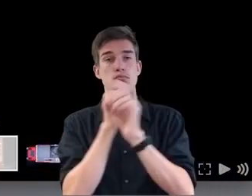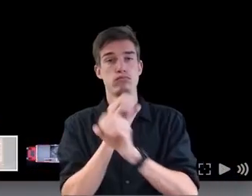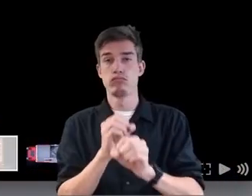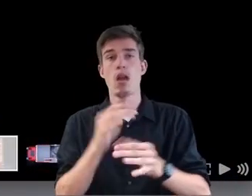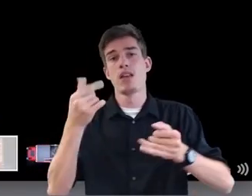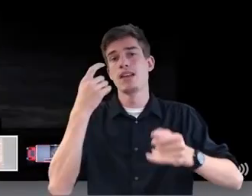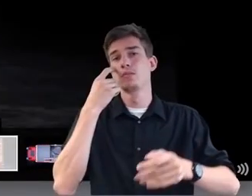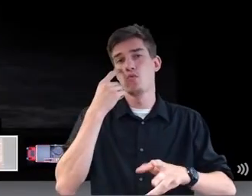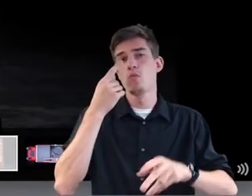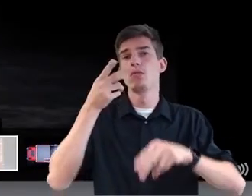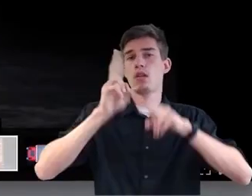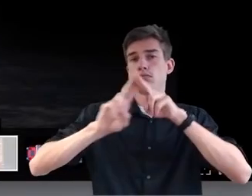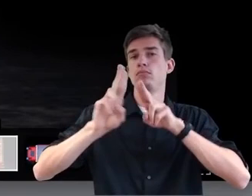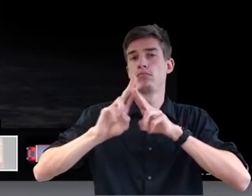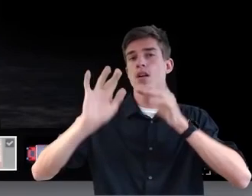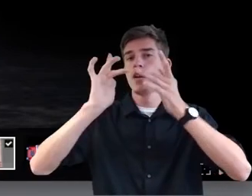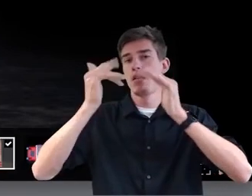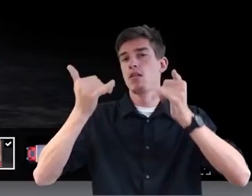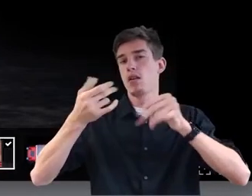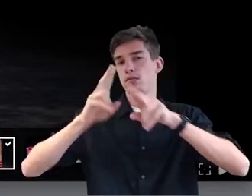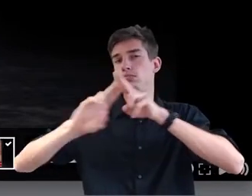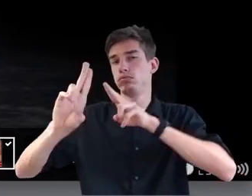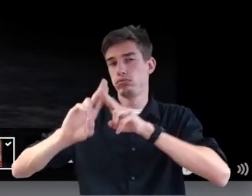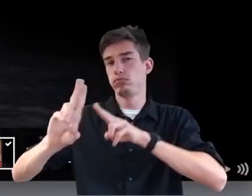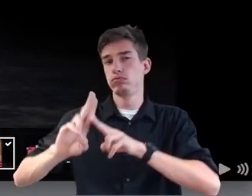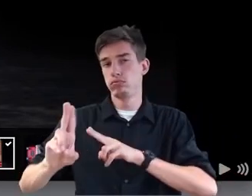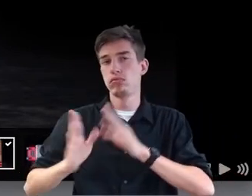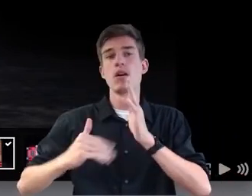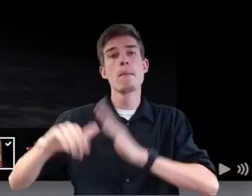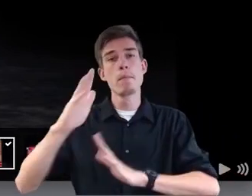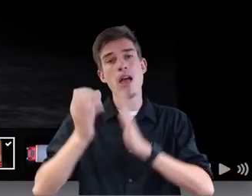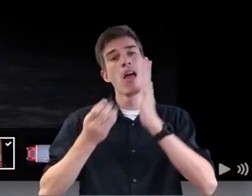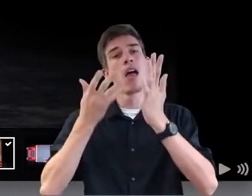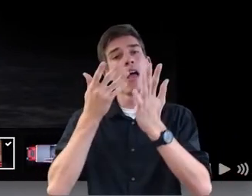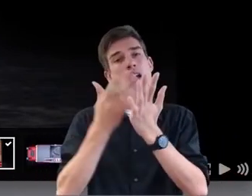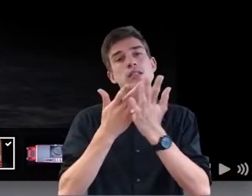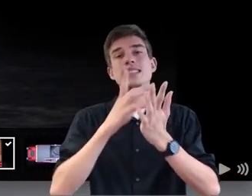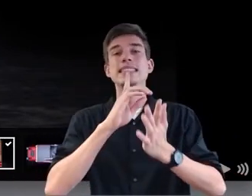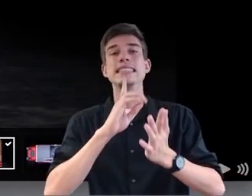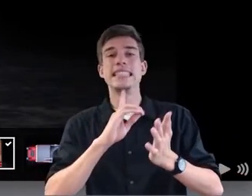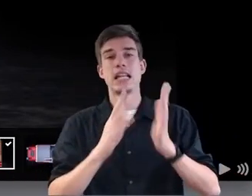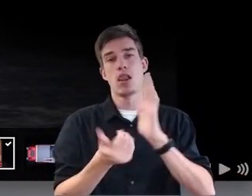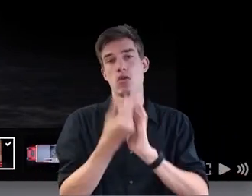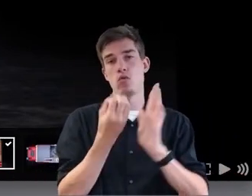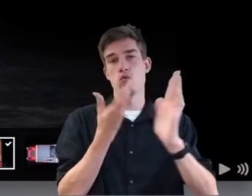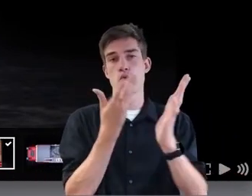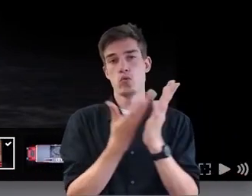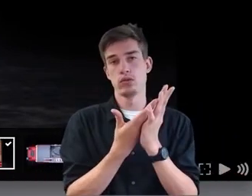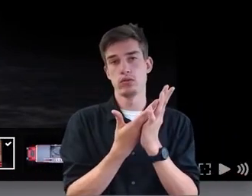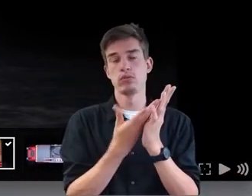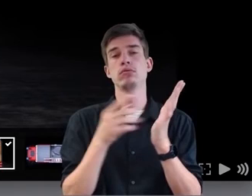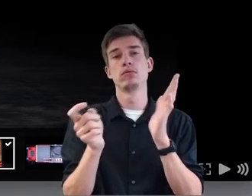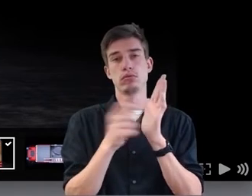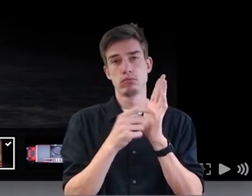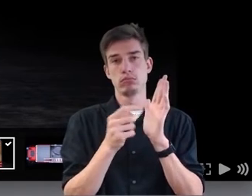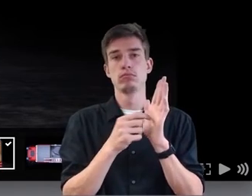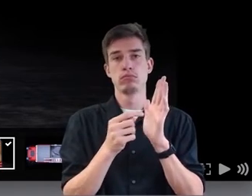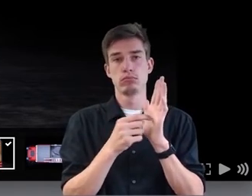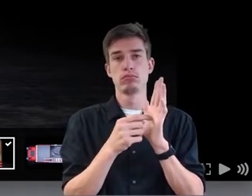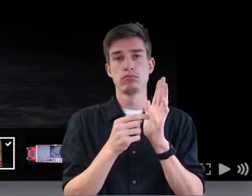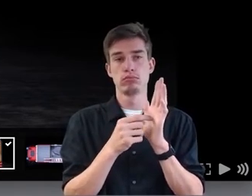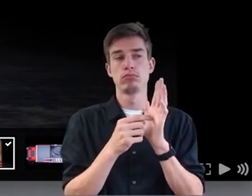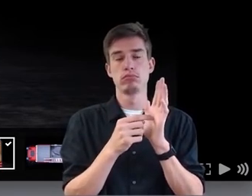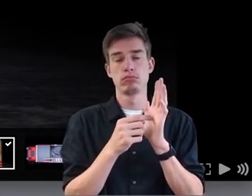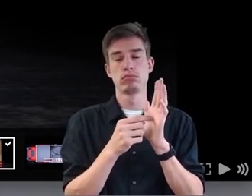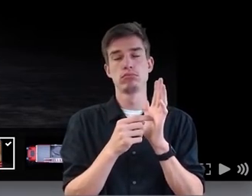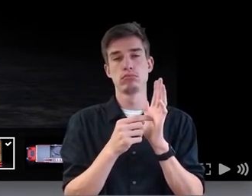gerade überarbeitet, die Internetseiten, sollen einen neuen Style folgen. Und dort werden wir, ich sage jetzt